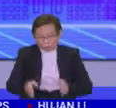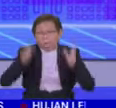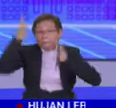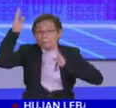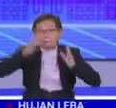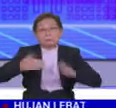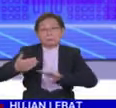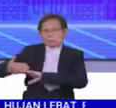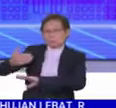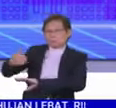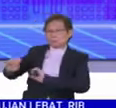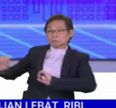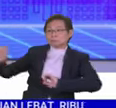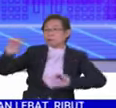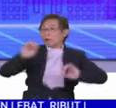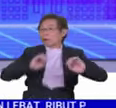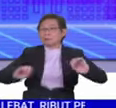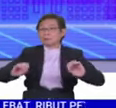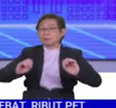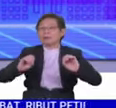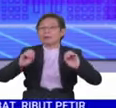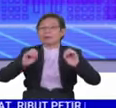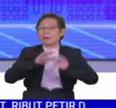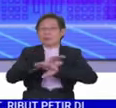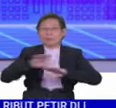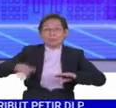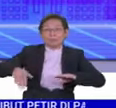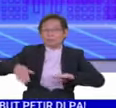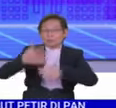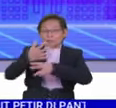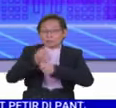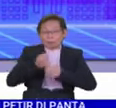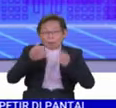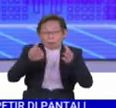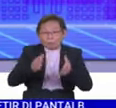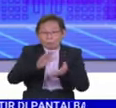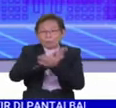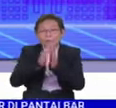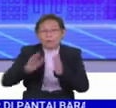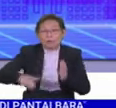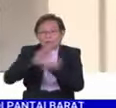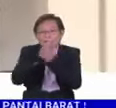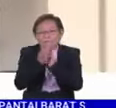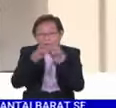sebelum ini tidak memiliki status kewarganegaraan mana-mana negara.